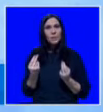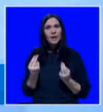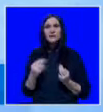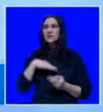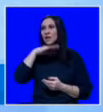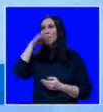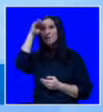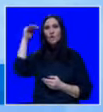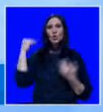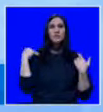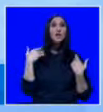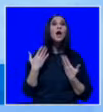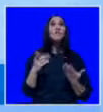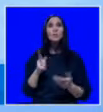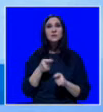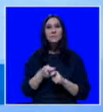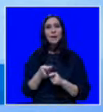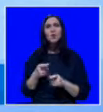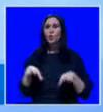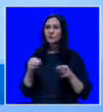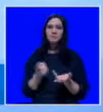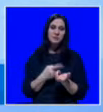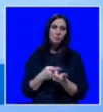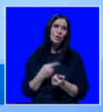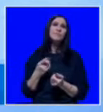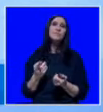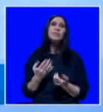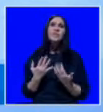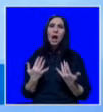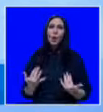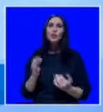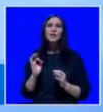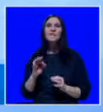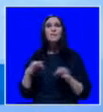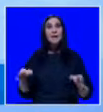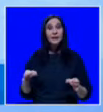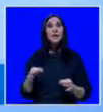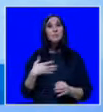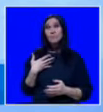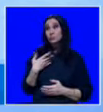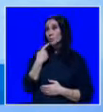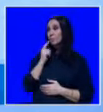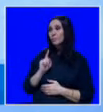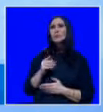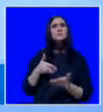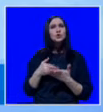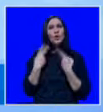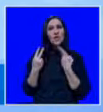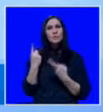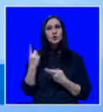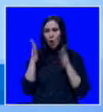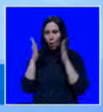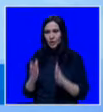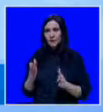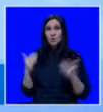Готов съм да ви изреда няколко такива мерки, да. Но предпочитам да ви попитам следното. Защо забелязахме, че един университет конкретен издава